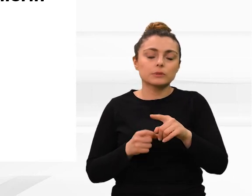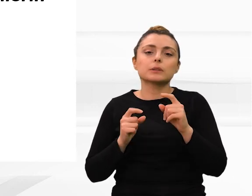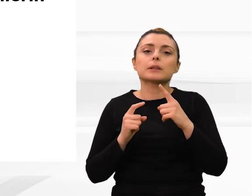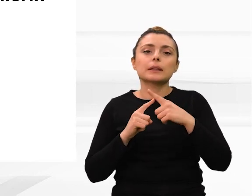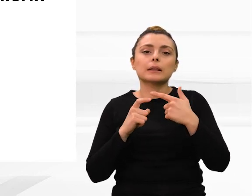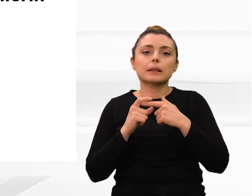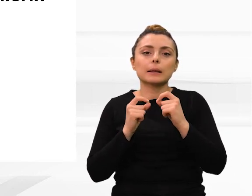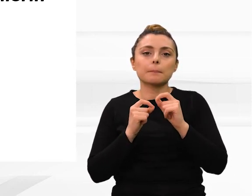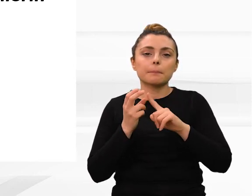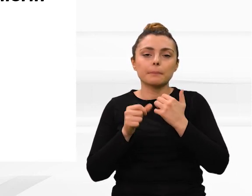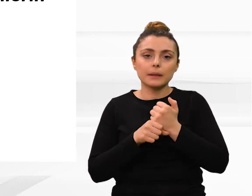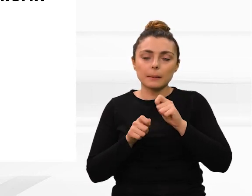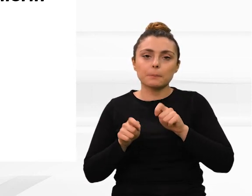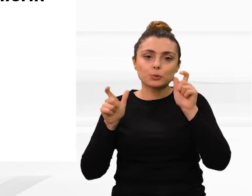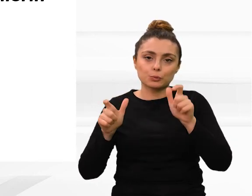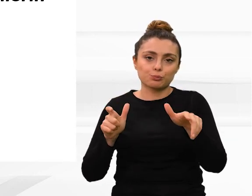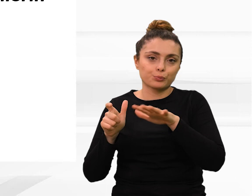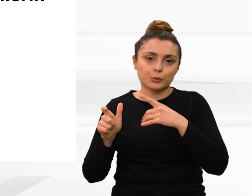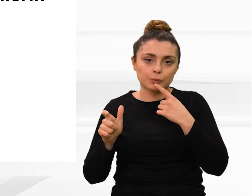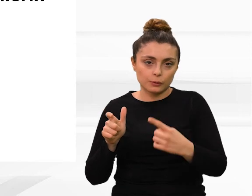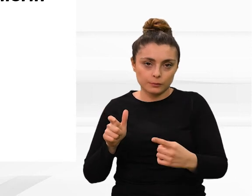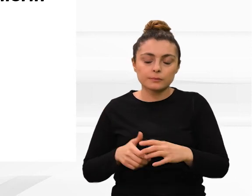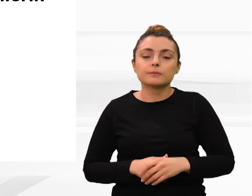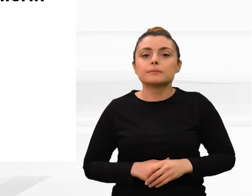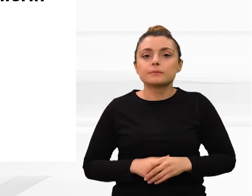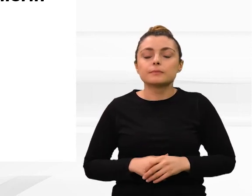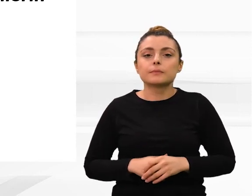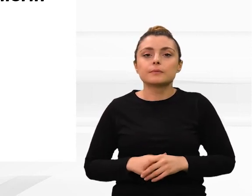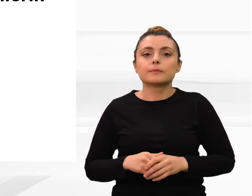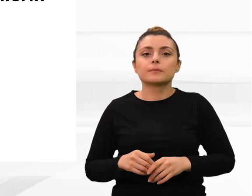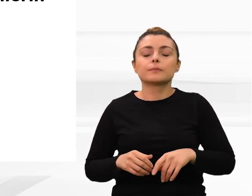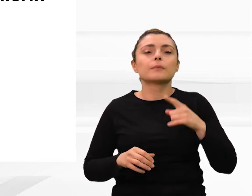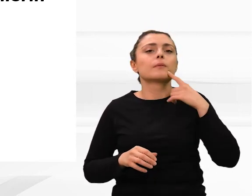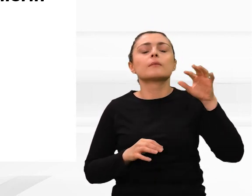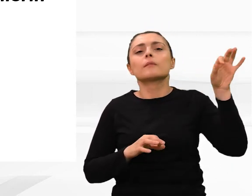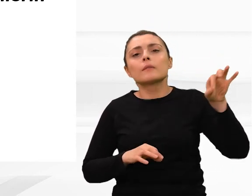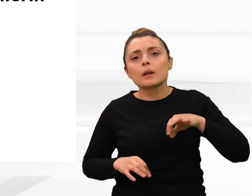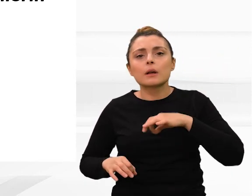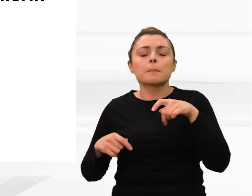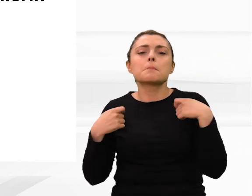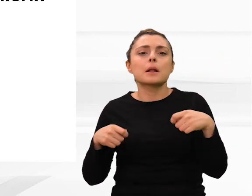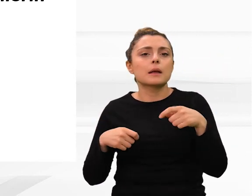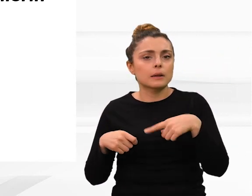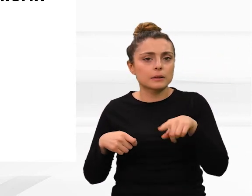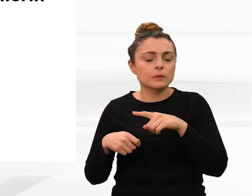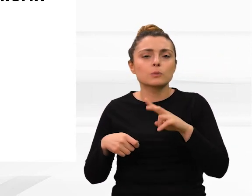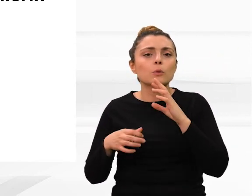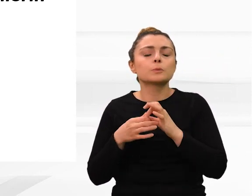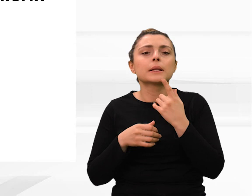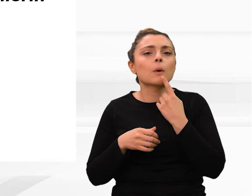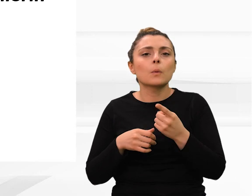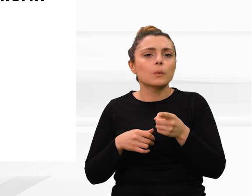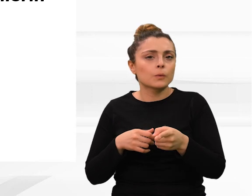tebliğ yapmakla sorumlu olduklarını görebiliriz bu ulaşabiliriz Bahri pratik dökerler son cümlede ne